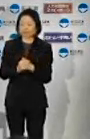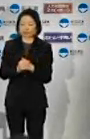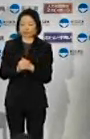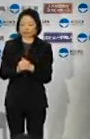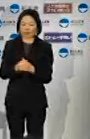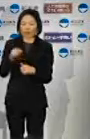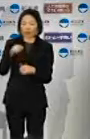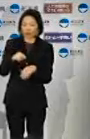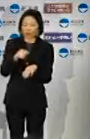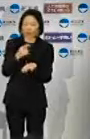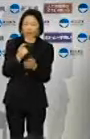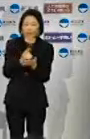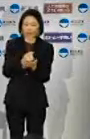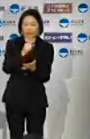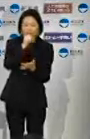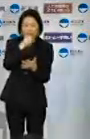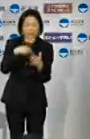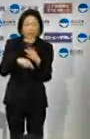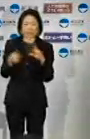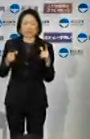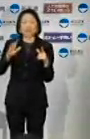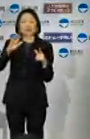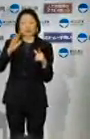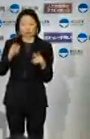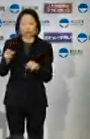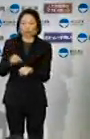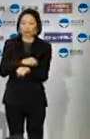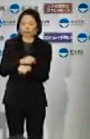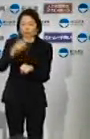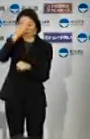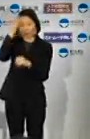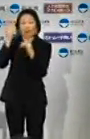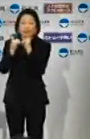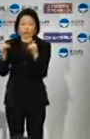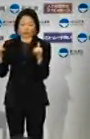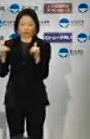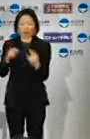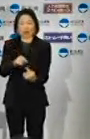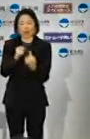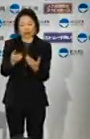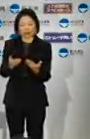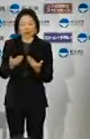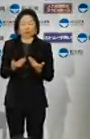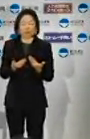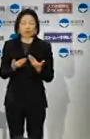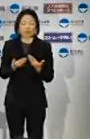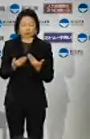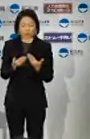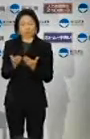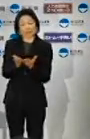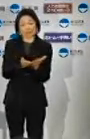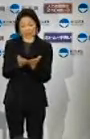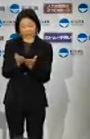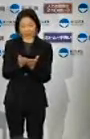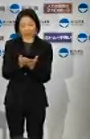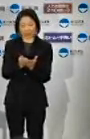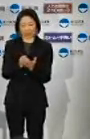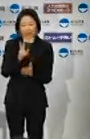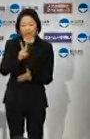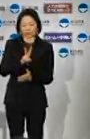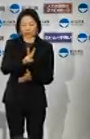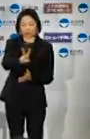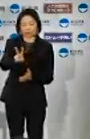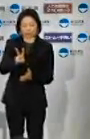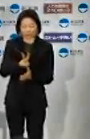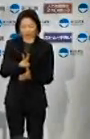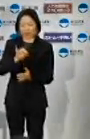これで全てってことはないでしょうけども、特に若い層ですね、我々まさに選ばれる新潟を目指して UI ターンの促進、一生懸